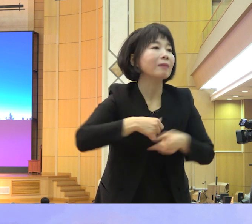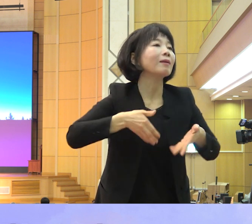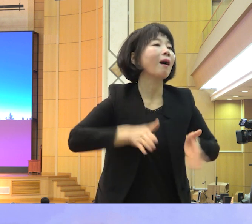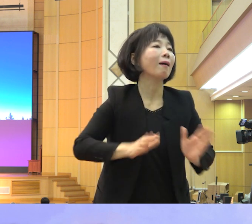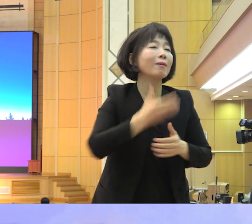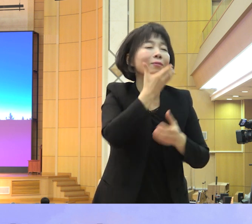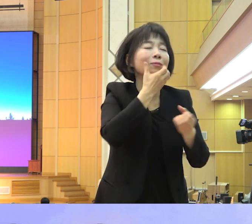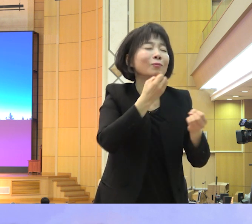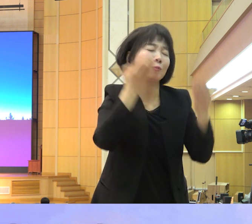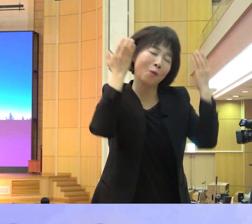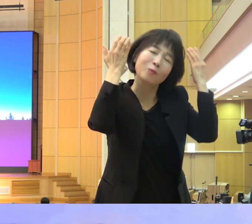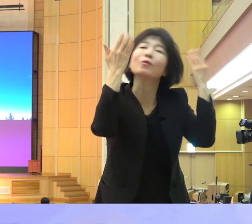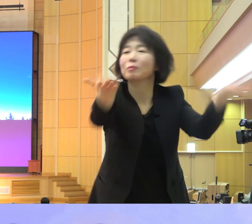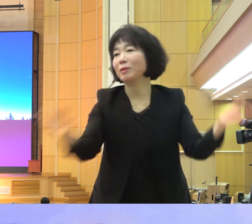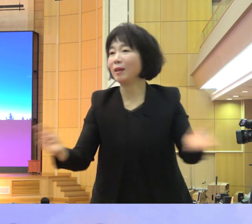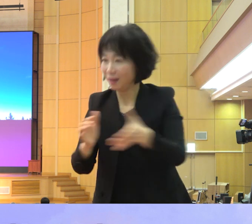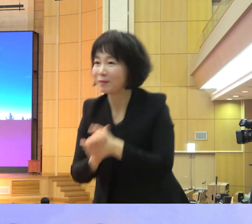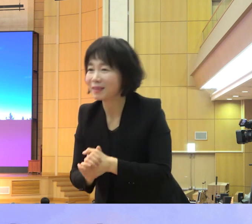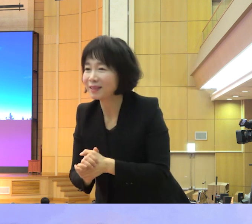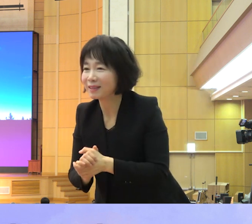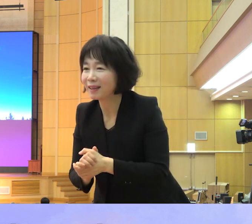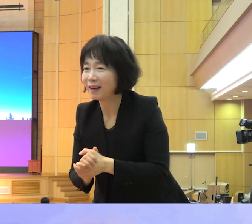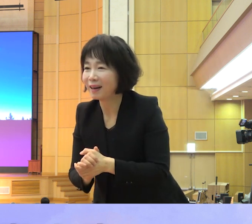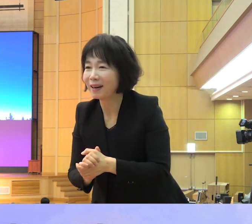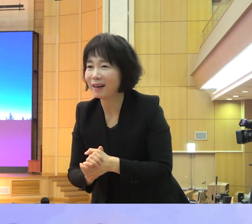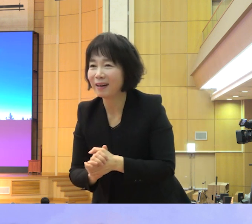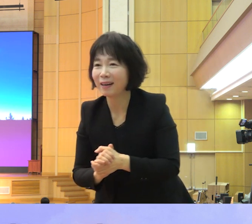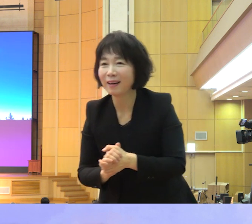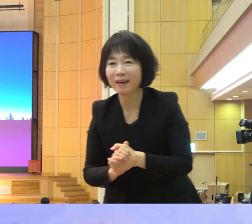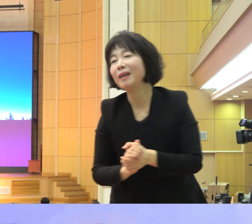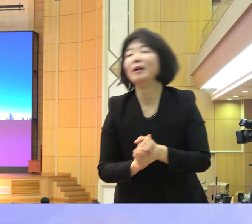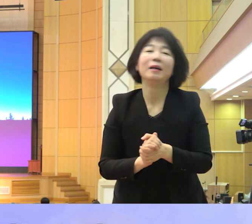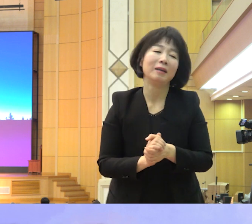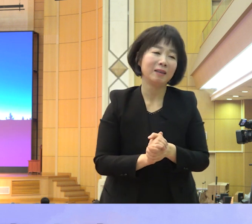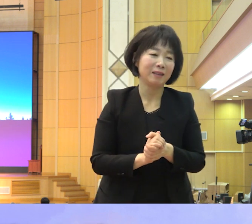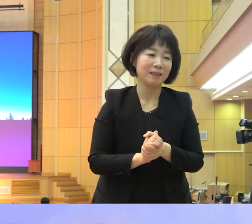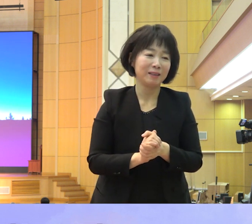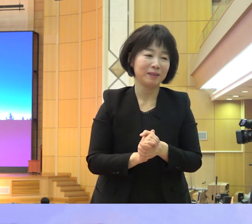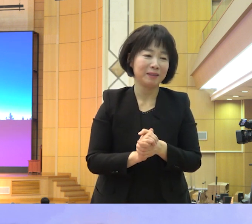아브라함이든지 욥이든지 시대는 다르고 사람은 다르지만은